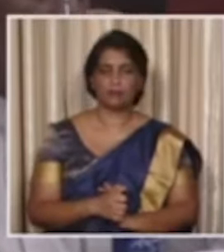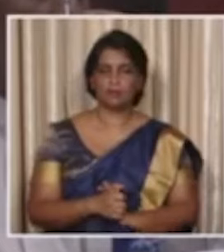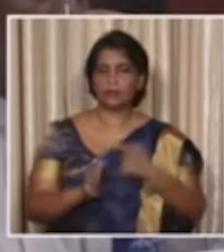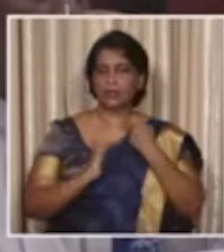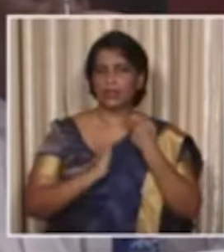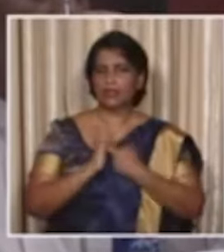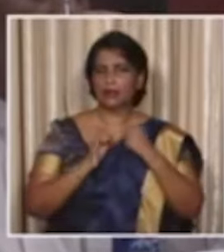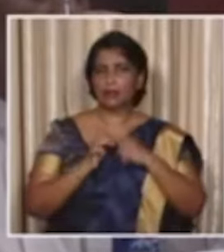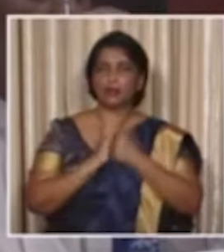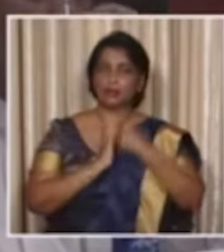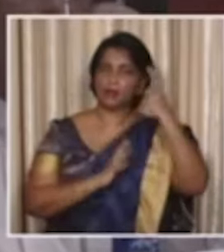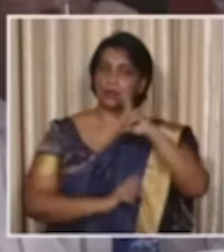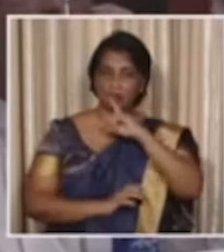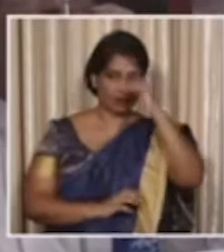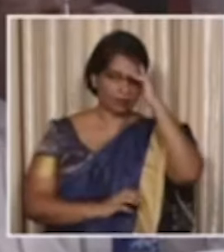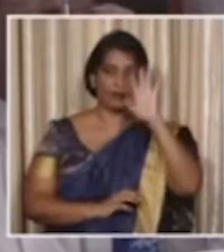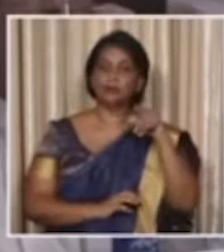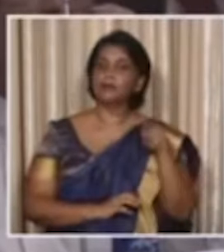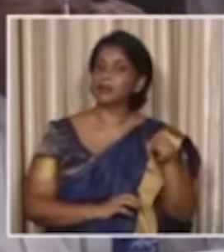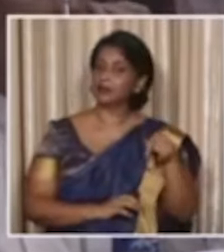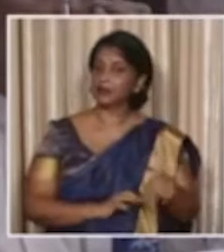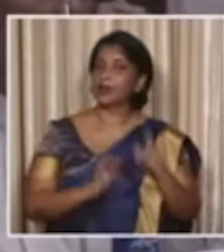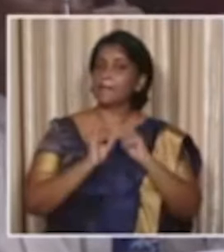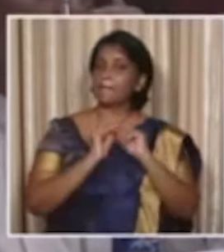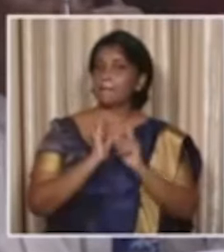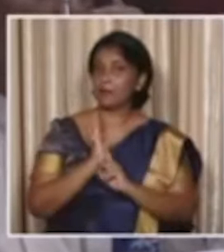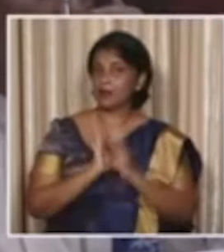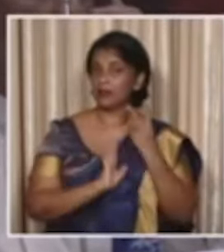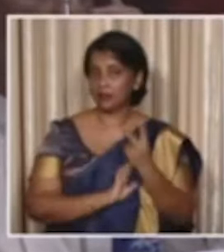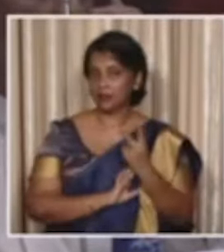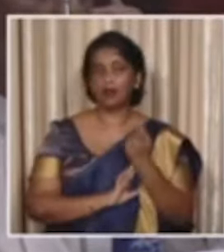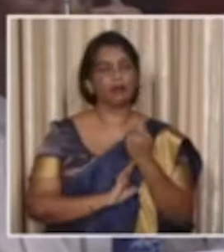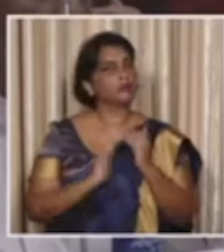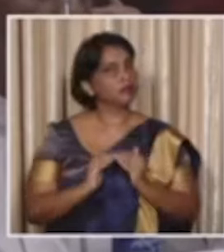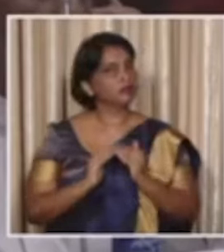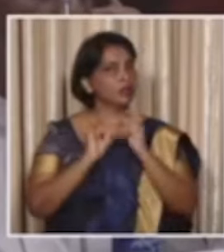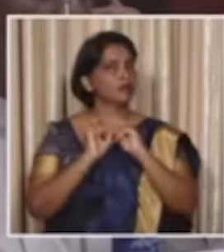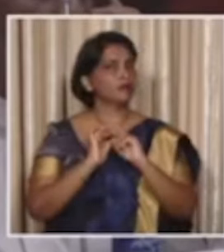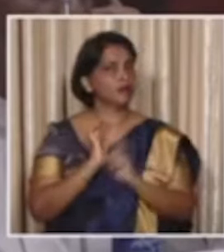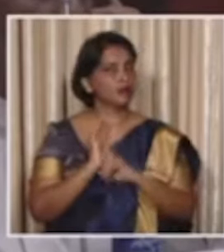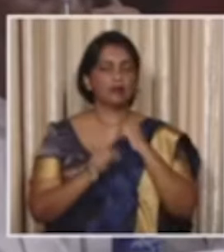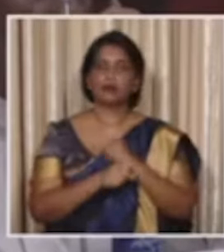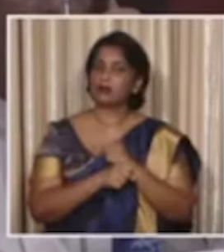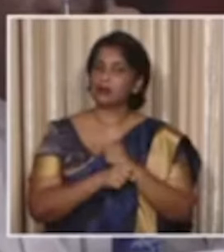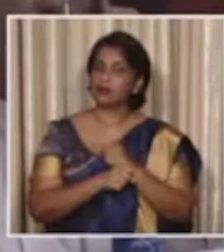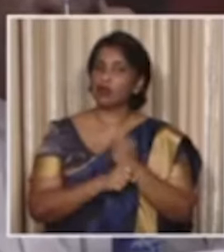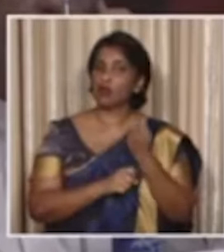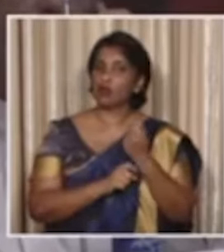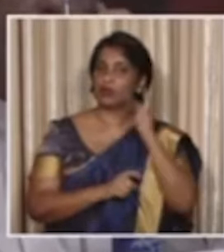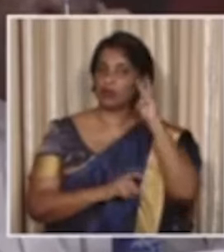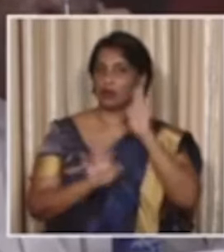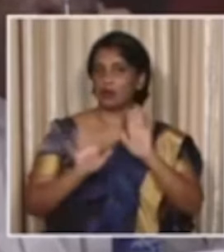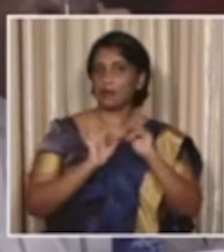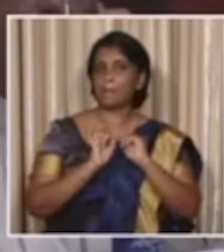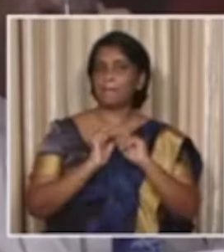ගරු නියෝජ්‍ය කතානායකතුමනි, දැන් මේ 52 ආර්ථික සංවර්ධන පනත රාජ්‍ය මුල්ල කල්පනා කරන